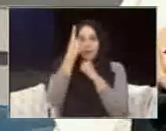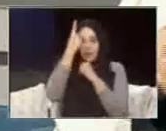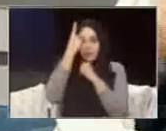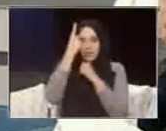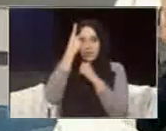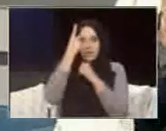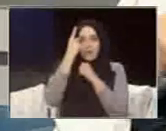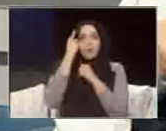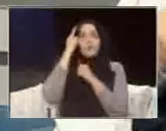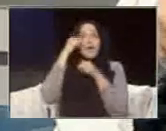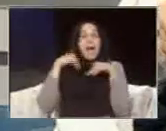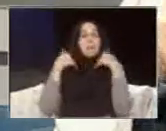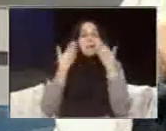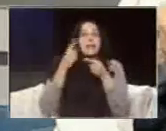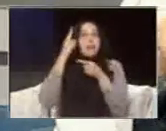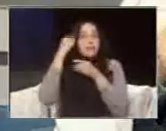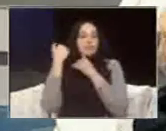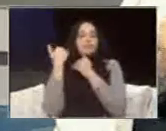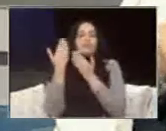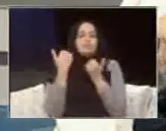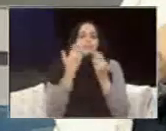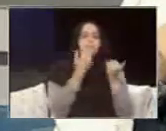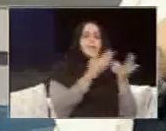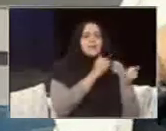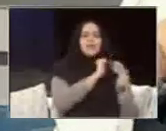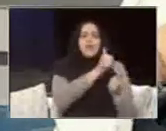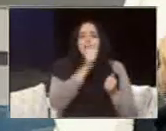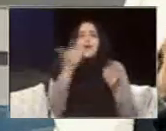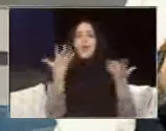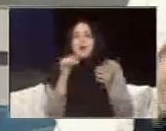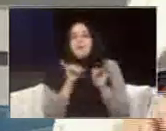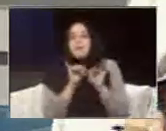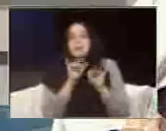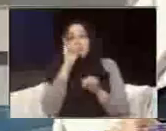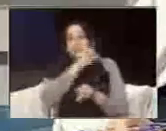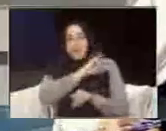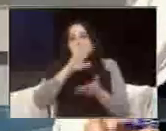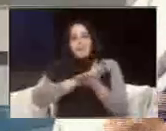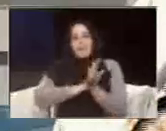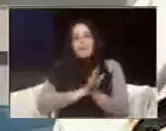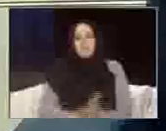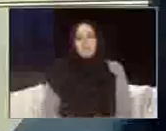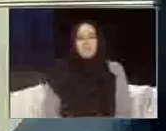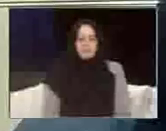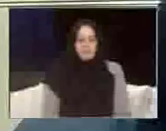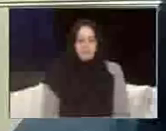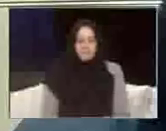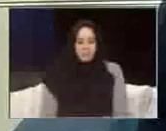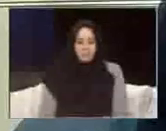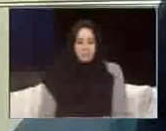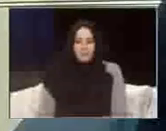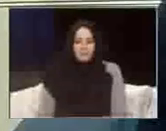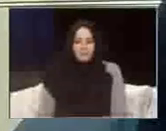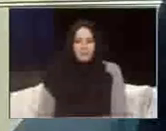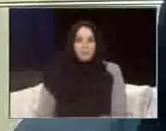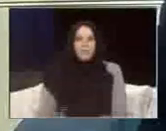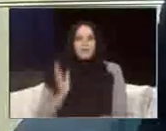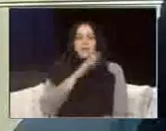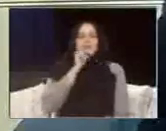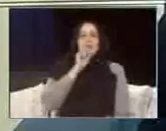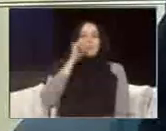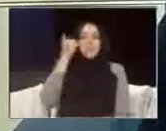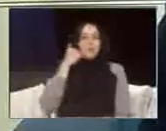إلى الله ثم توفى كل نفس ما كسبت وهم لا يظلمون. بارك الله فيك، شكرا جزيلا. الكاملة في الدين